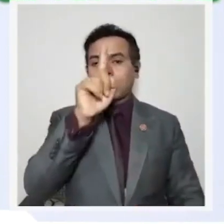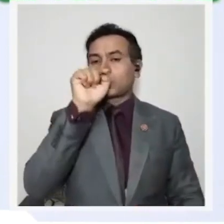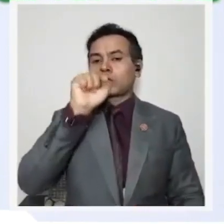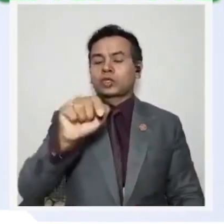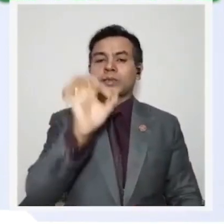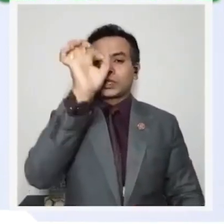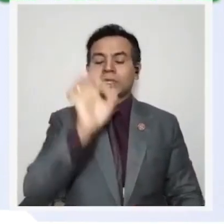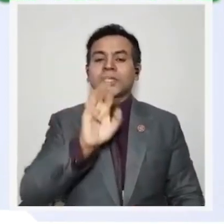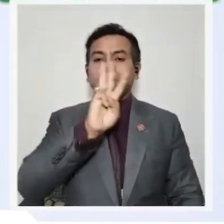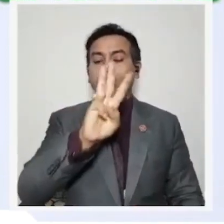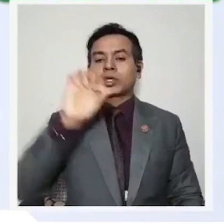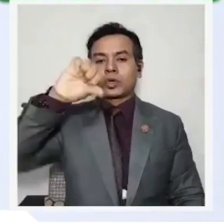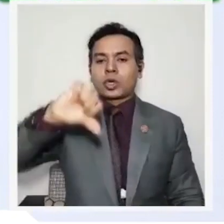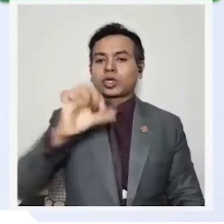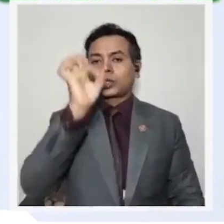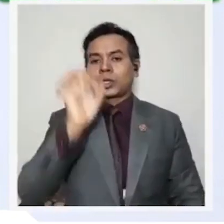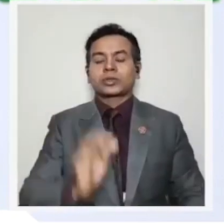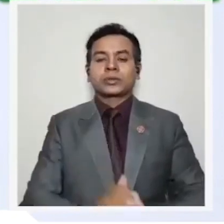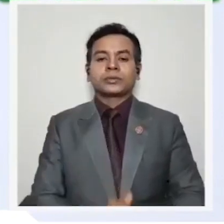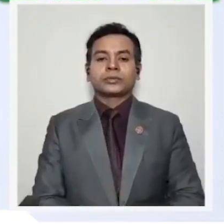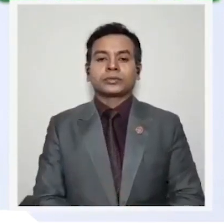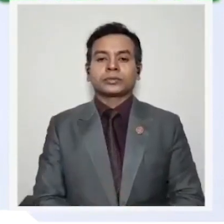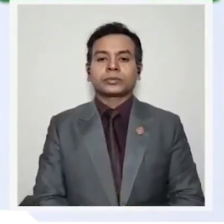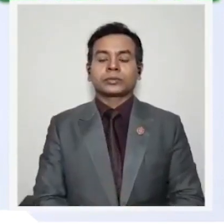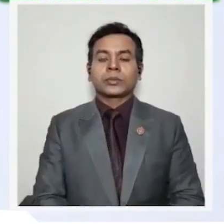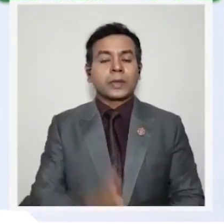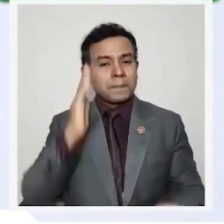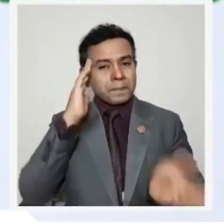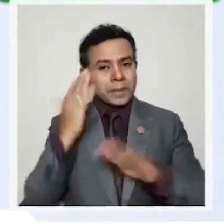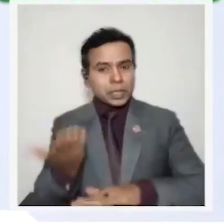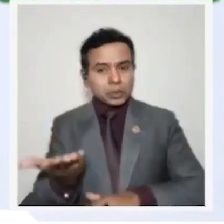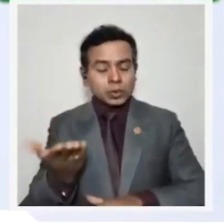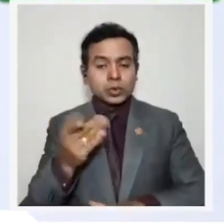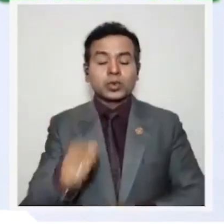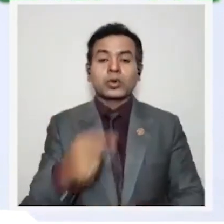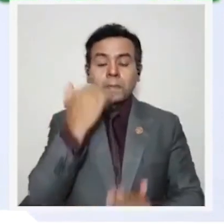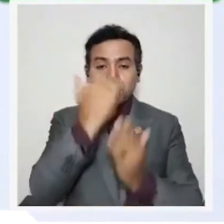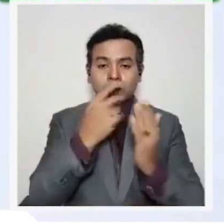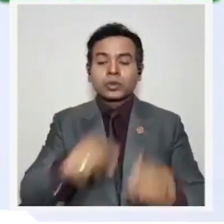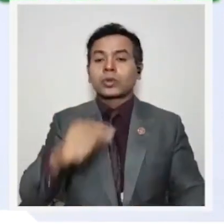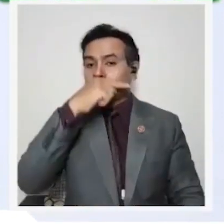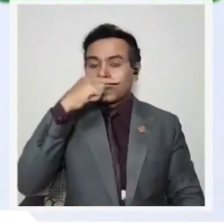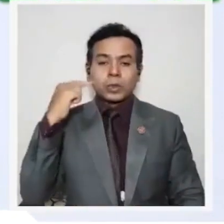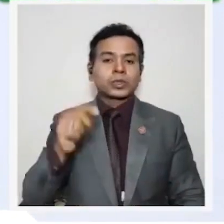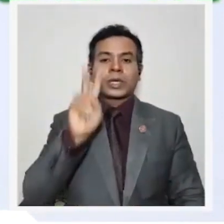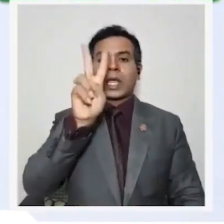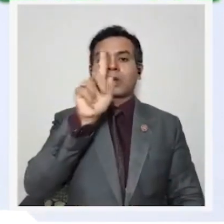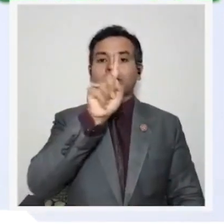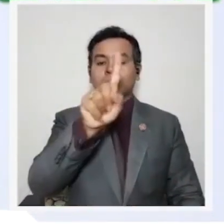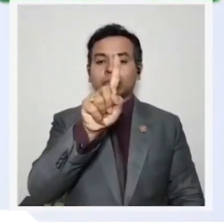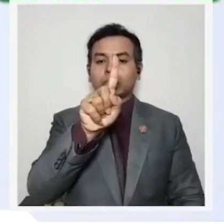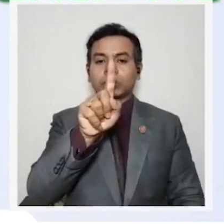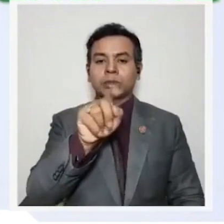559 জন মৃত্যুবরণ করলেন। শনাক্ত বিবেচনায় মৃত্যুর হার 1.39%।